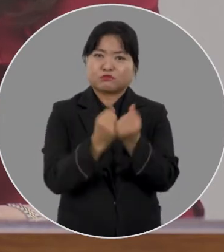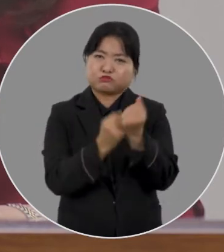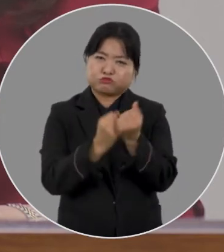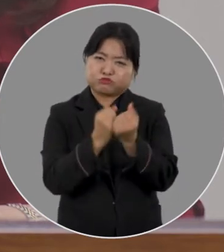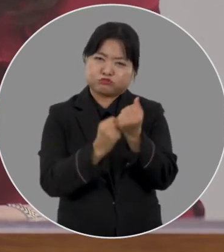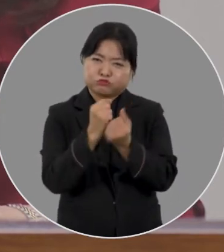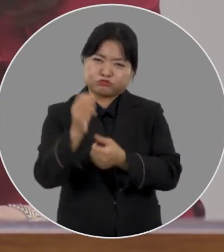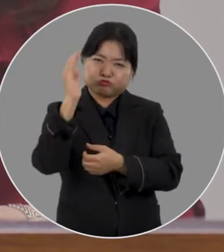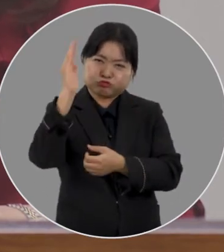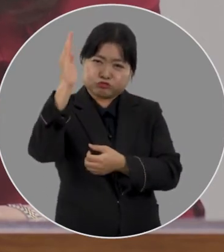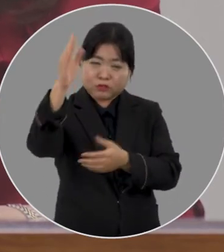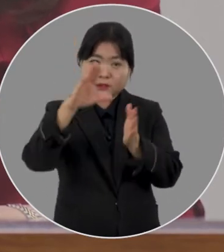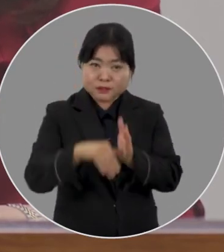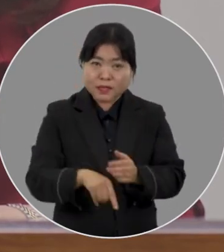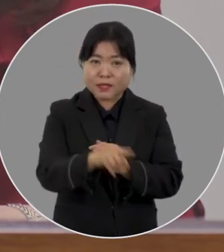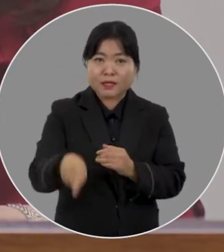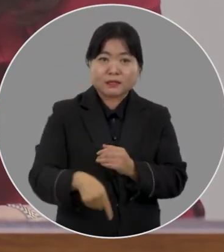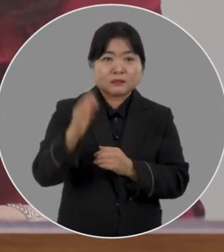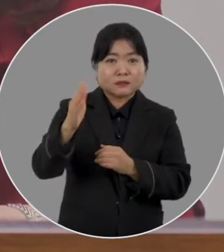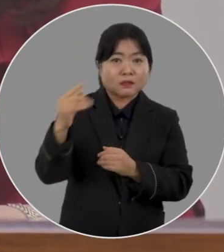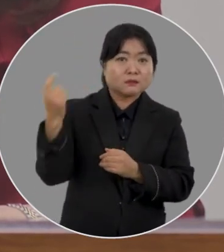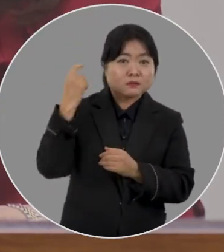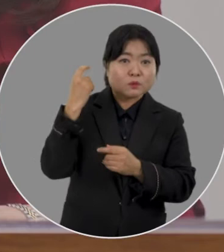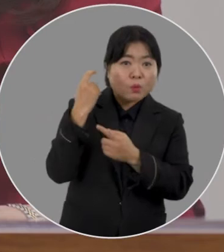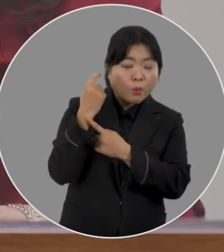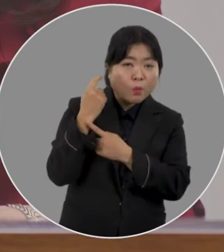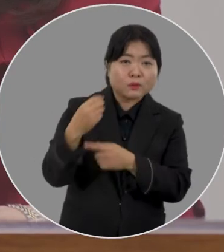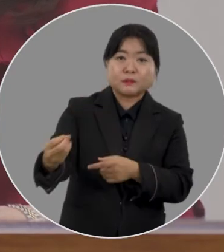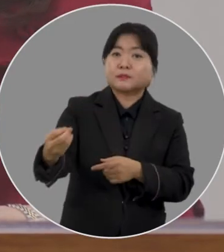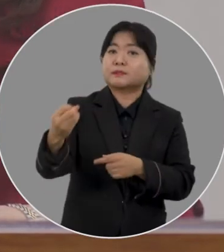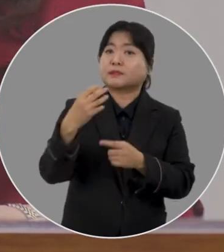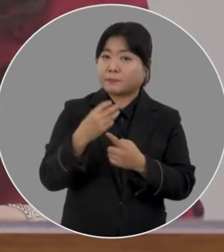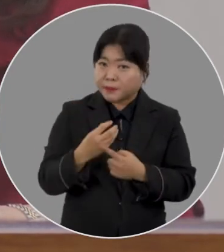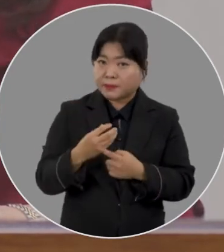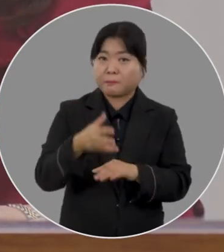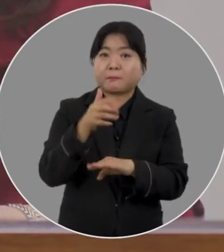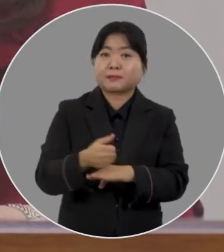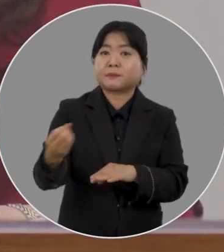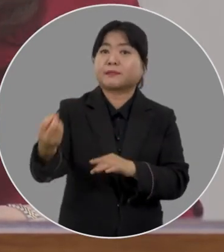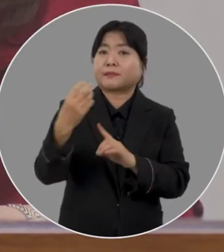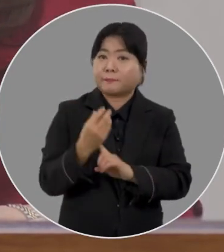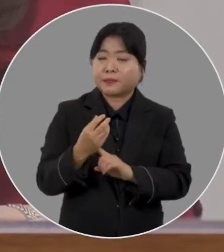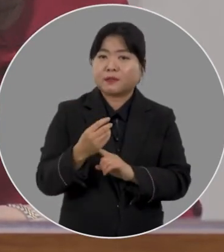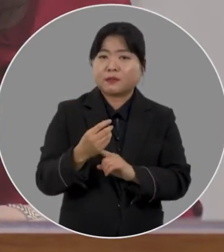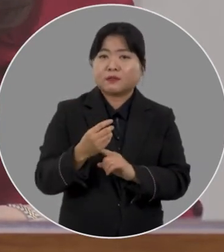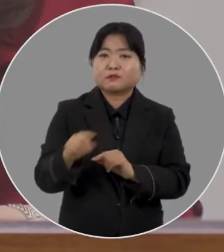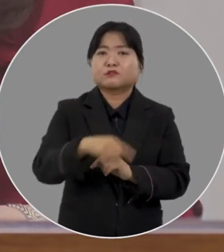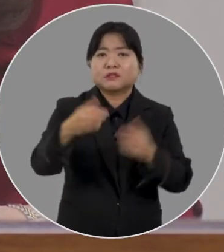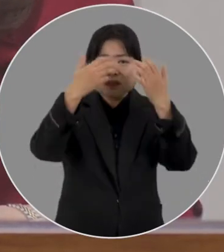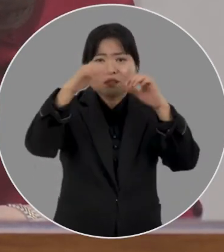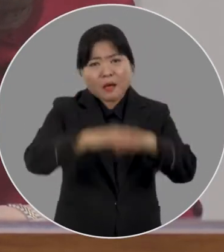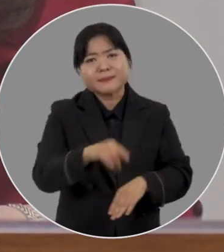쭉 이제 설명을 했을 때 제 얘기를 다 듣고 하는 이제 대답이 마지막 대답이 네.